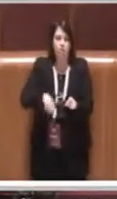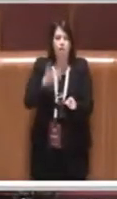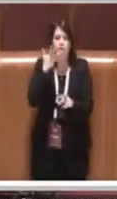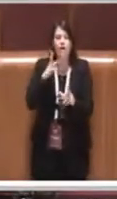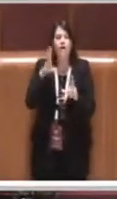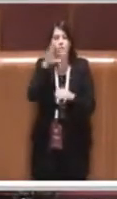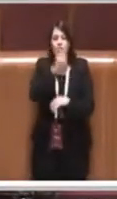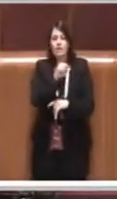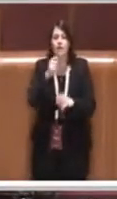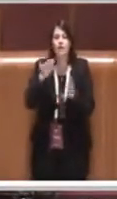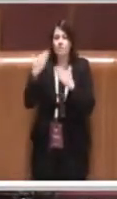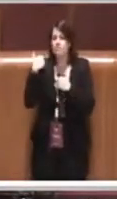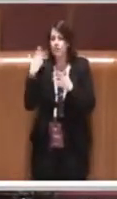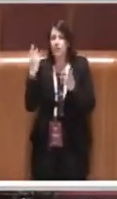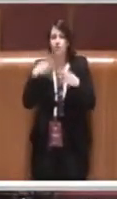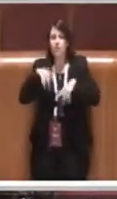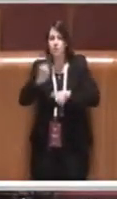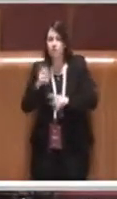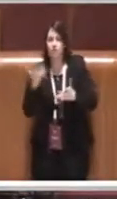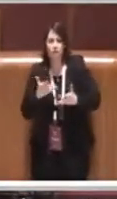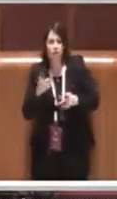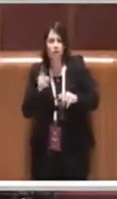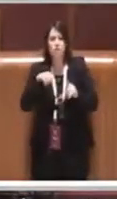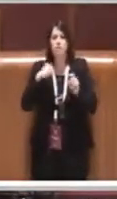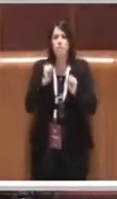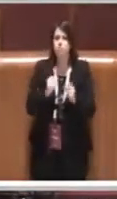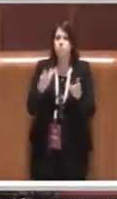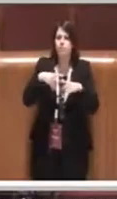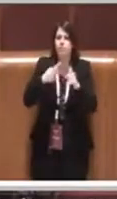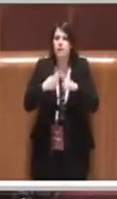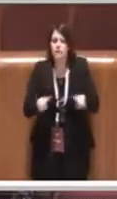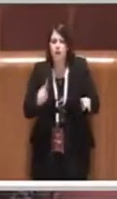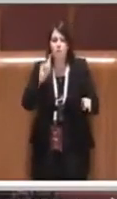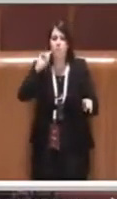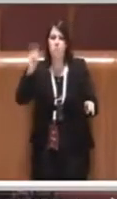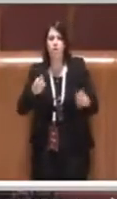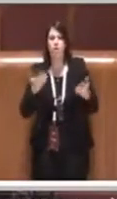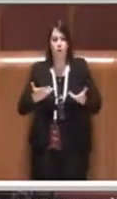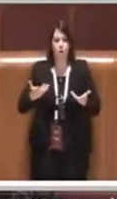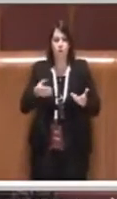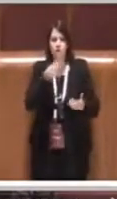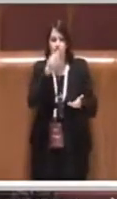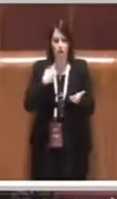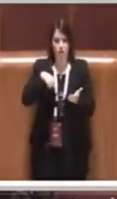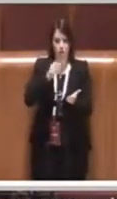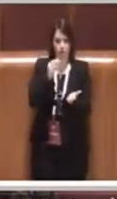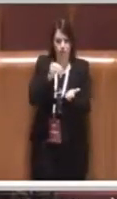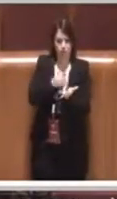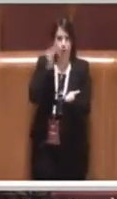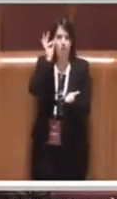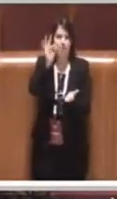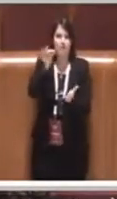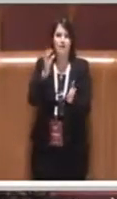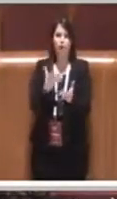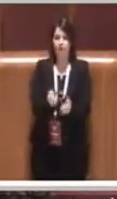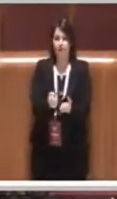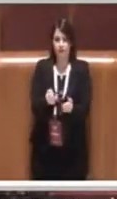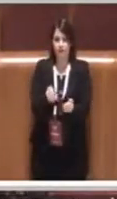essere migliorato e funzionare meglio, e quindi, diciamo, come obiettivo operativo abbiamo pensato quindi di iniziare per il